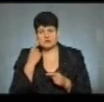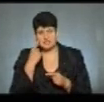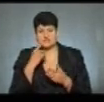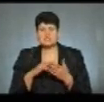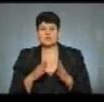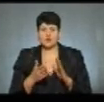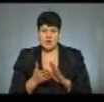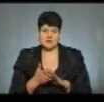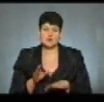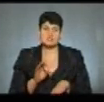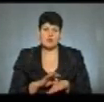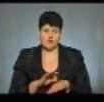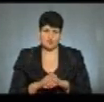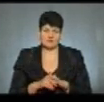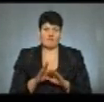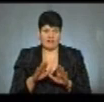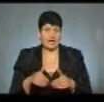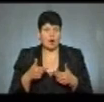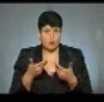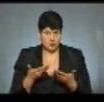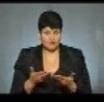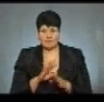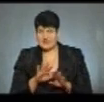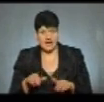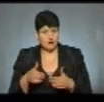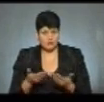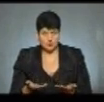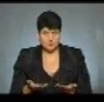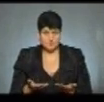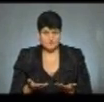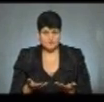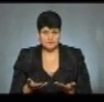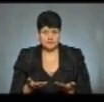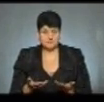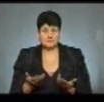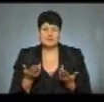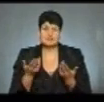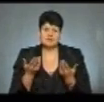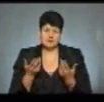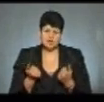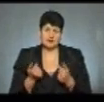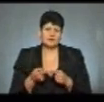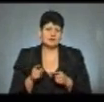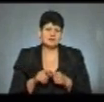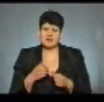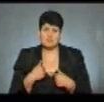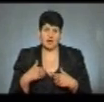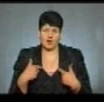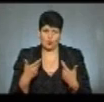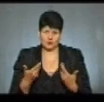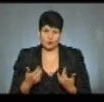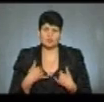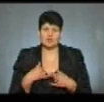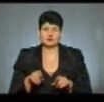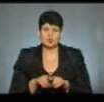ситуацію щодо захворюваності. Ви рекомендуєте, не рекомендуєте від вас? Звичайно. Ну, це не ми рекомендуємо. У нас також